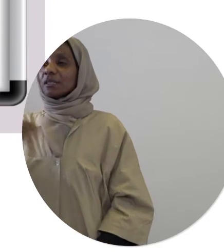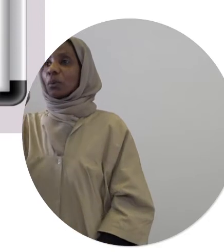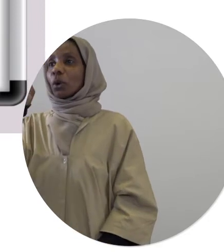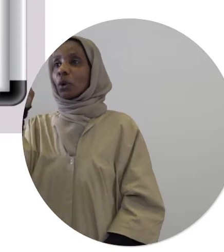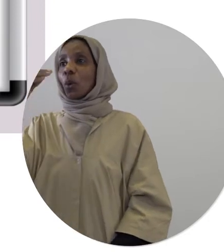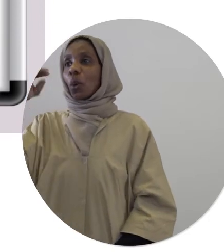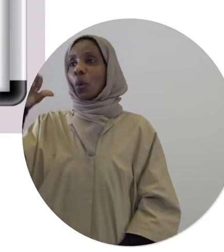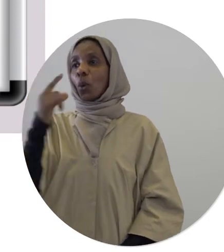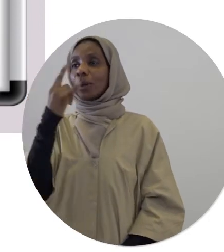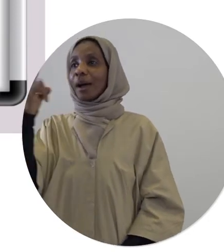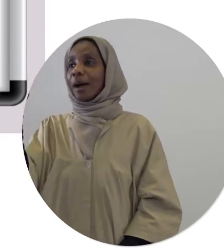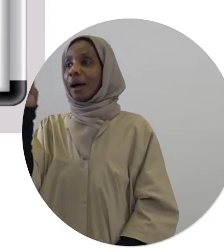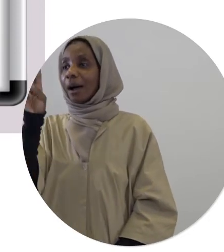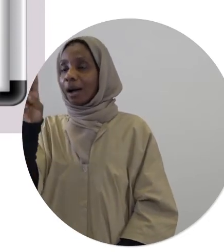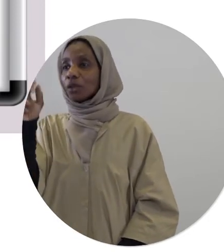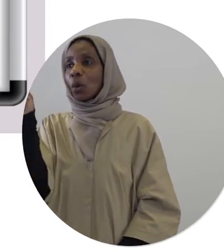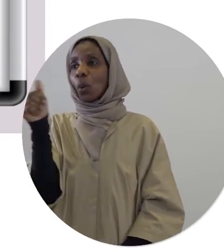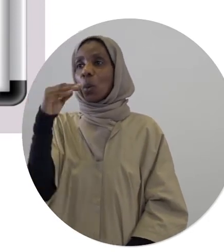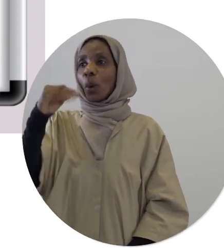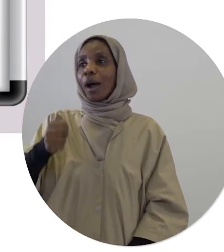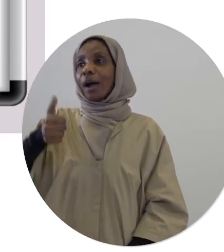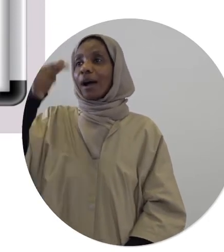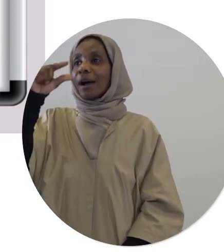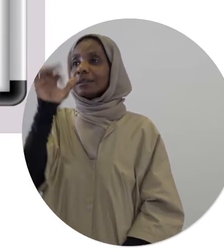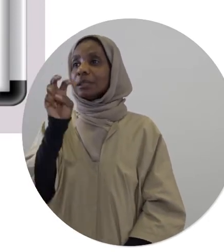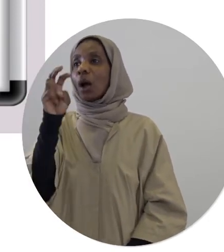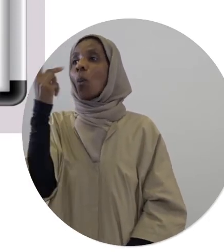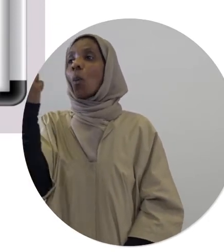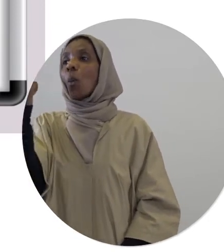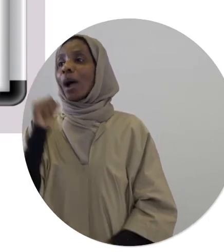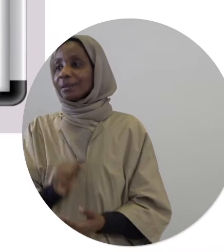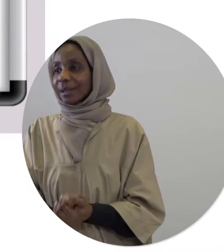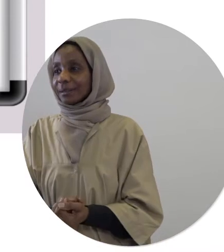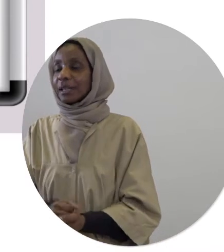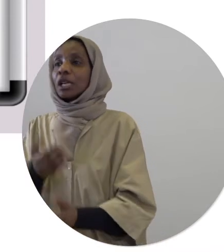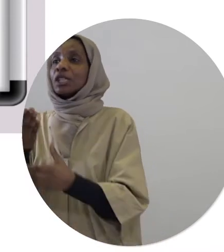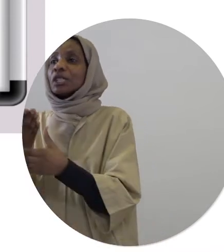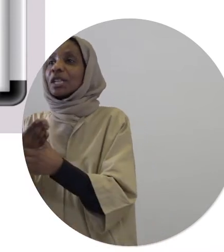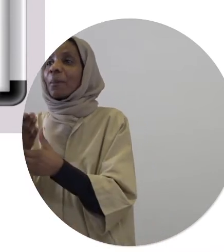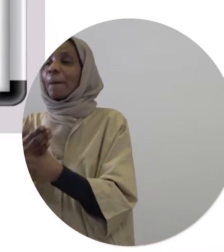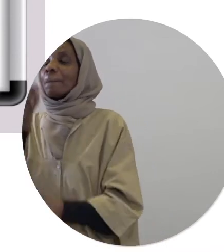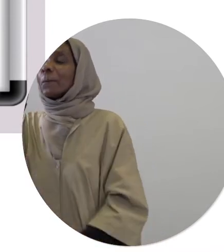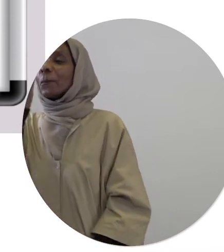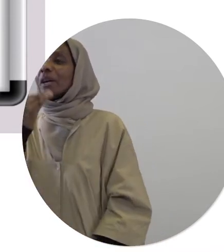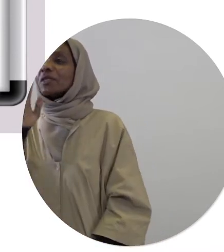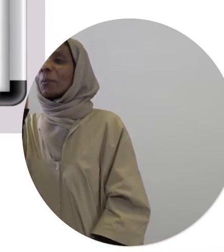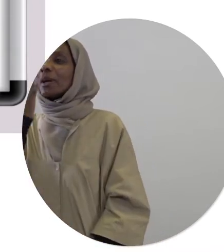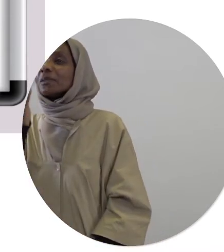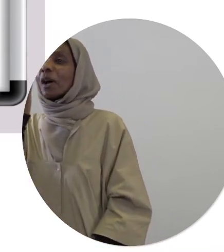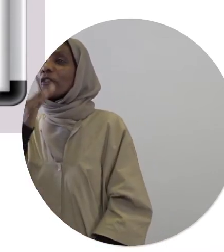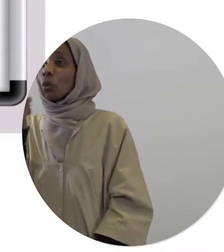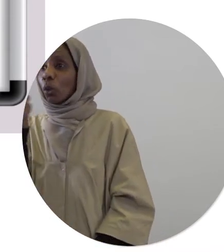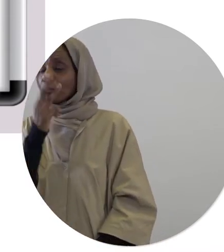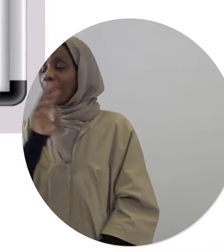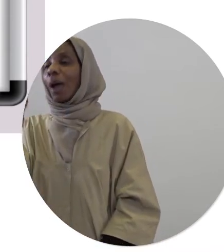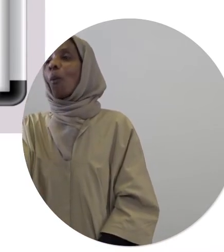في الجزيء. المثال ميثانول، كحول أحادي الهيدروكسيل، السبب لتواجد مجموعة